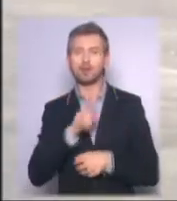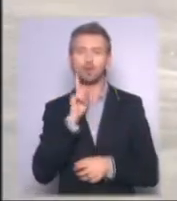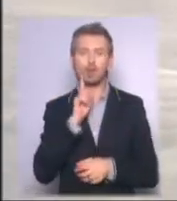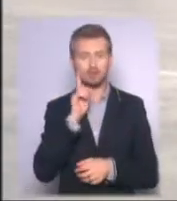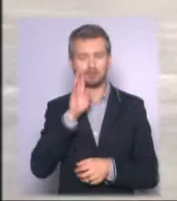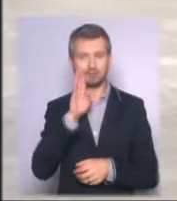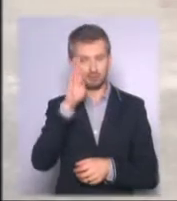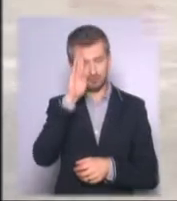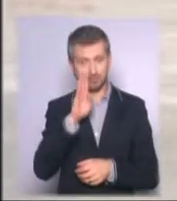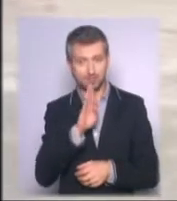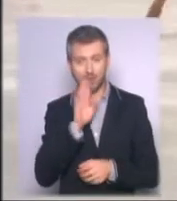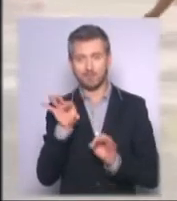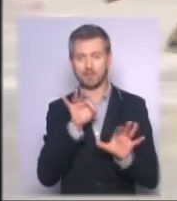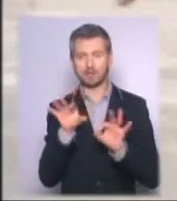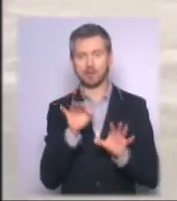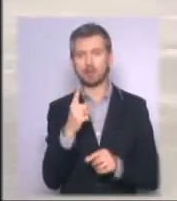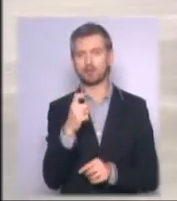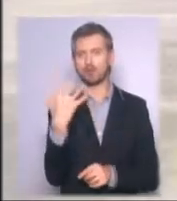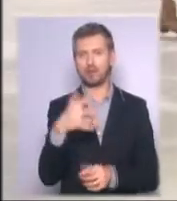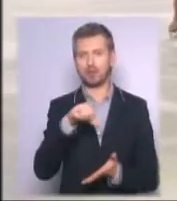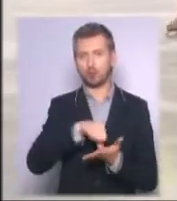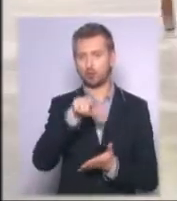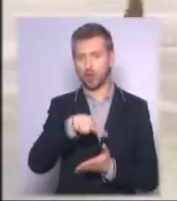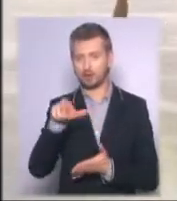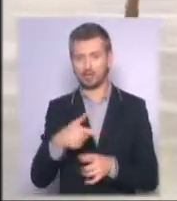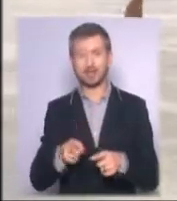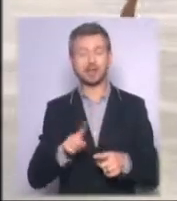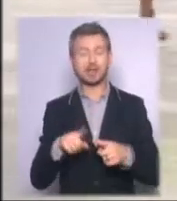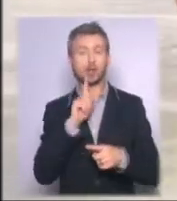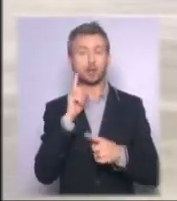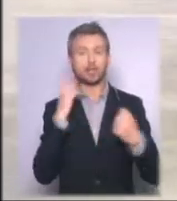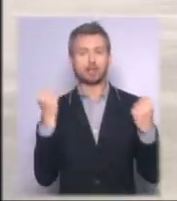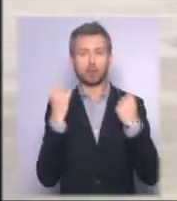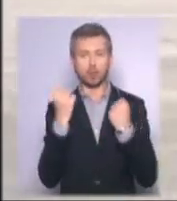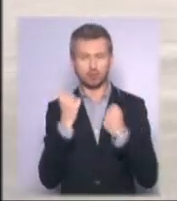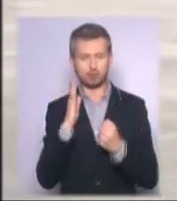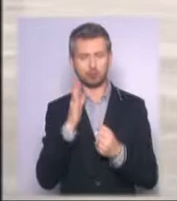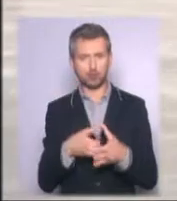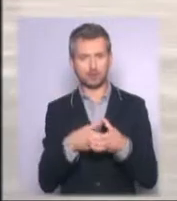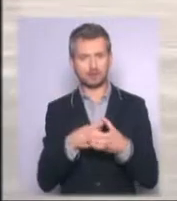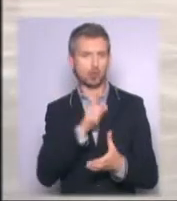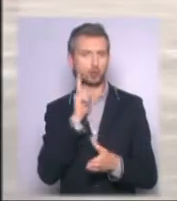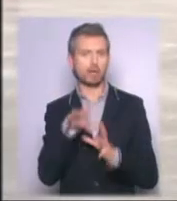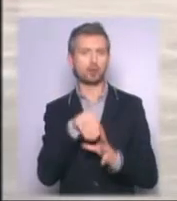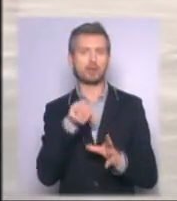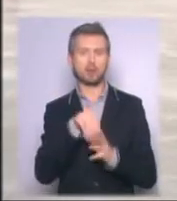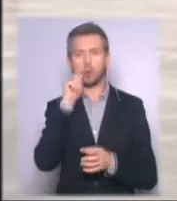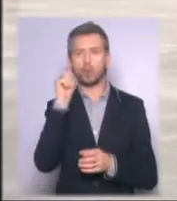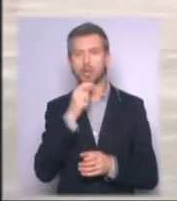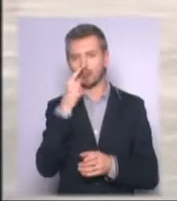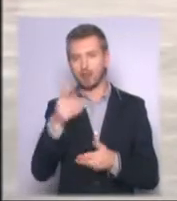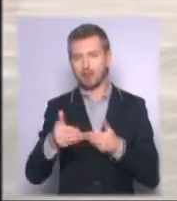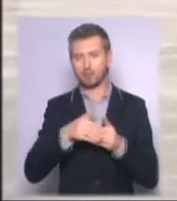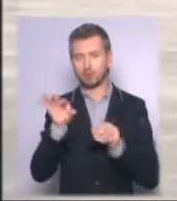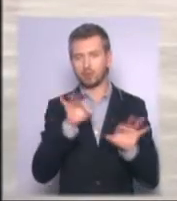дівчат відібрали 150 учасників. Саме ці юні спортсмени і сформують кістяк юнацької збірної України на найближчих